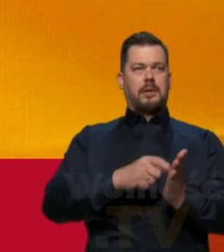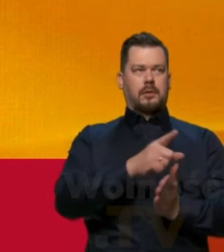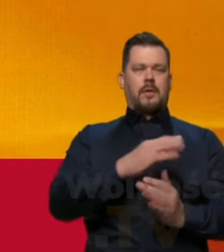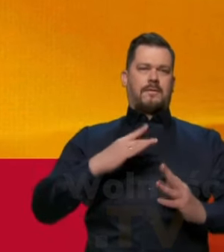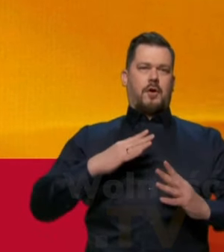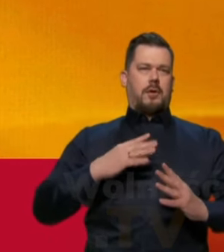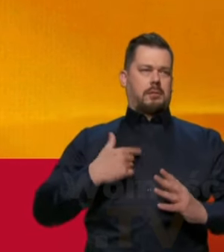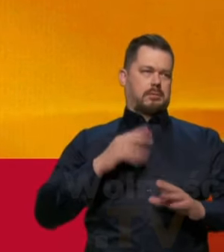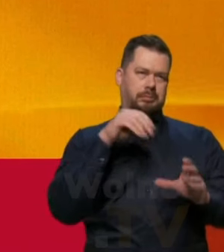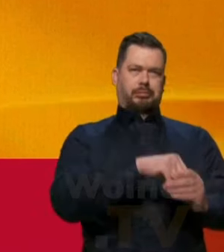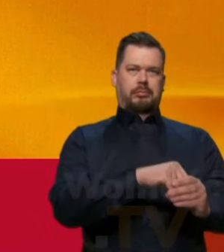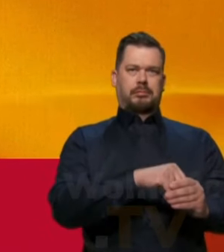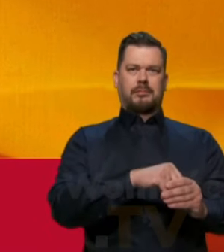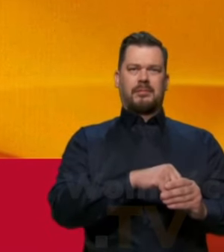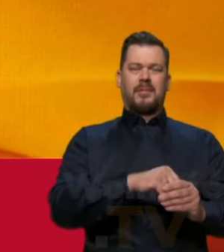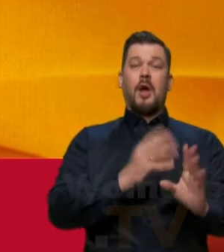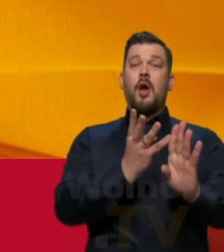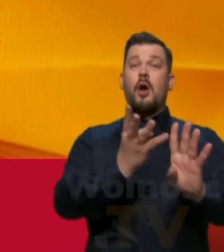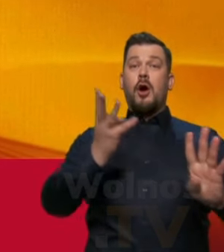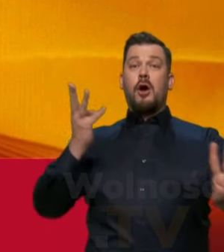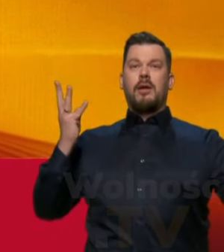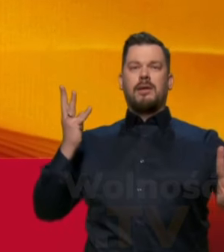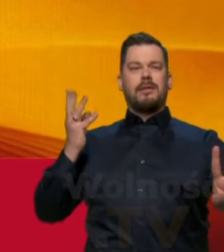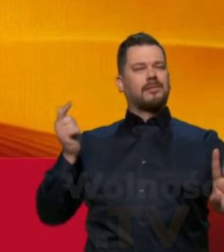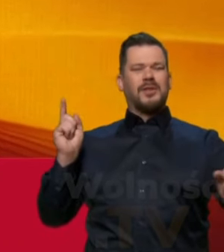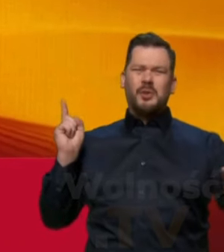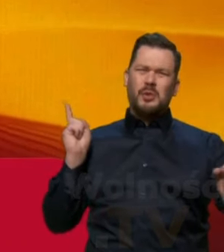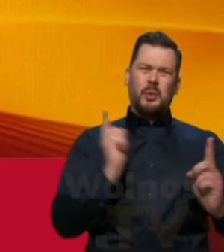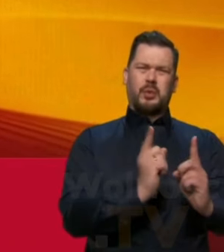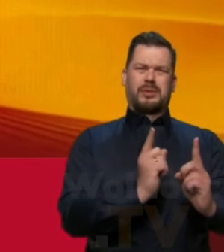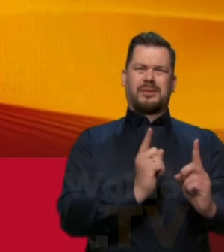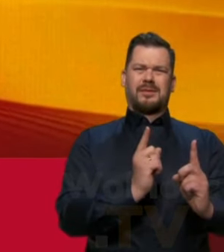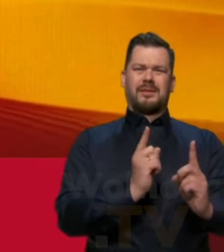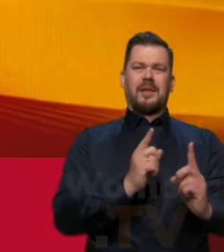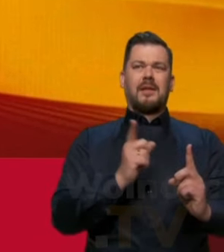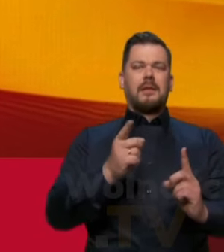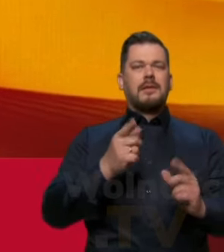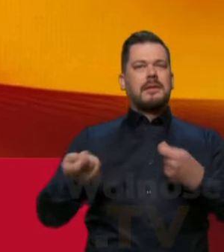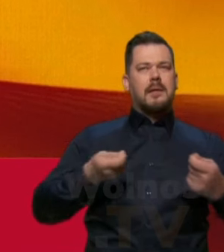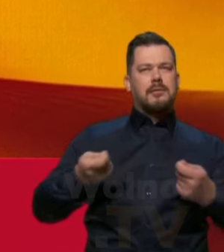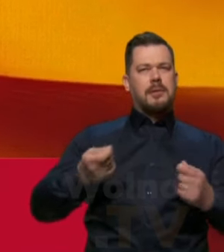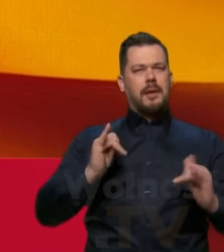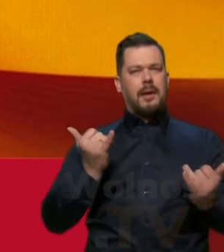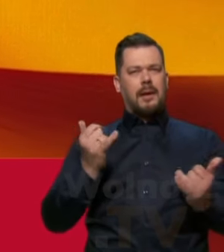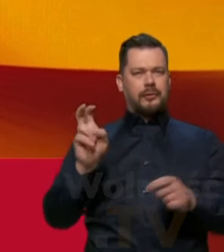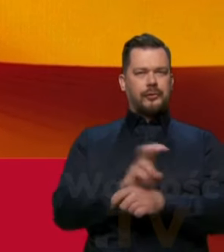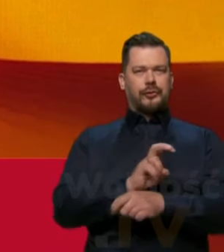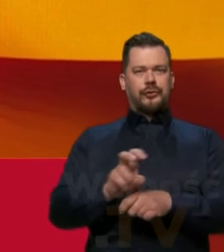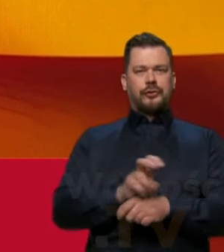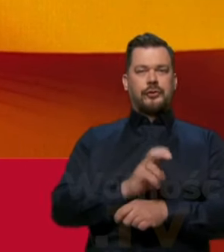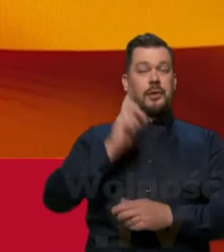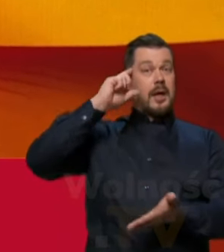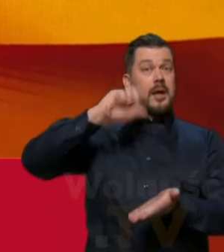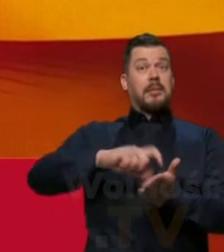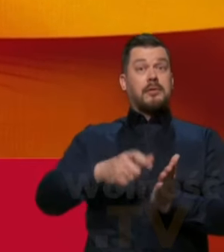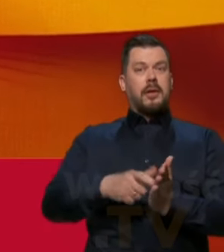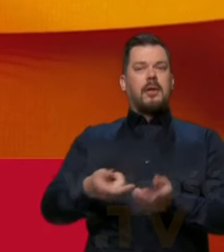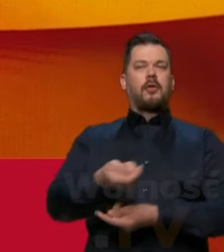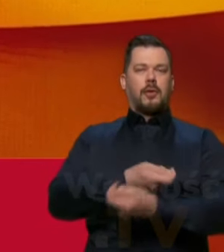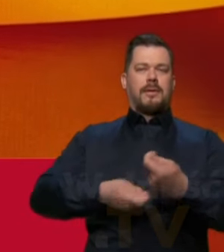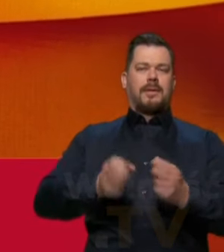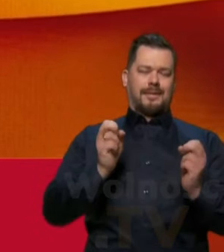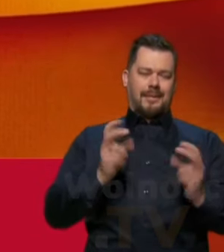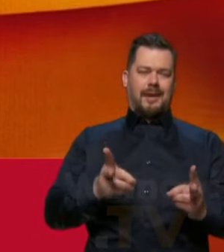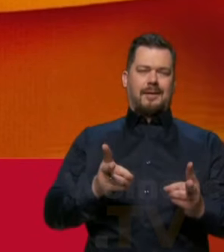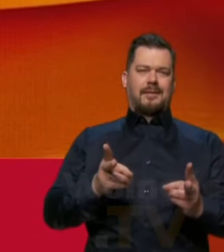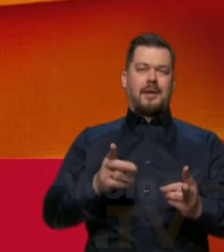rynku. Musimy skrócić kolejki, jeżeli chodzi o mieszkania komunalne, i wprowadzić prawdziwe zarządzanie w tej sferze. Mieszkanie jest towarem, ale nie może być,